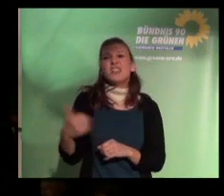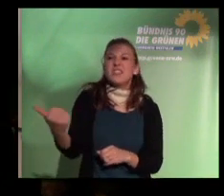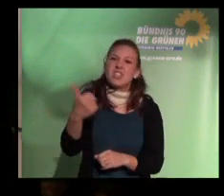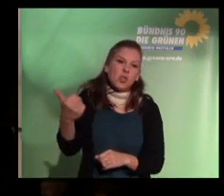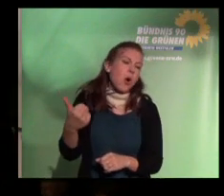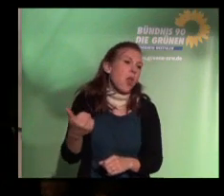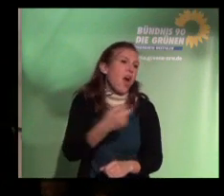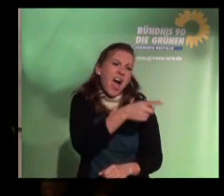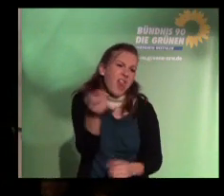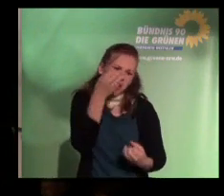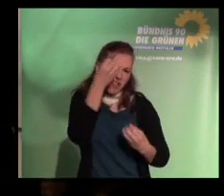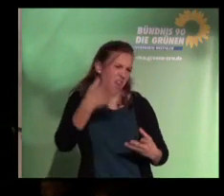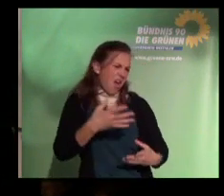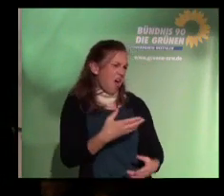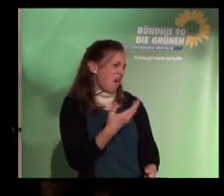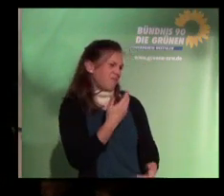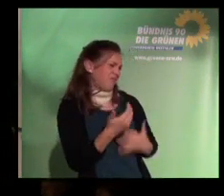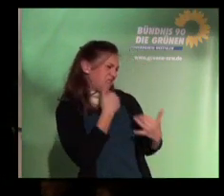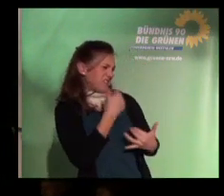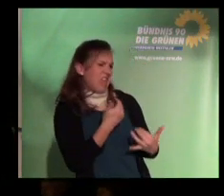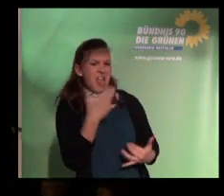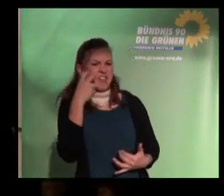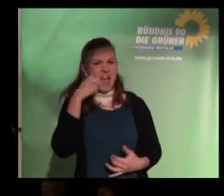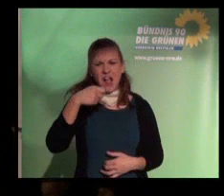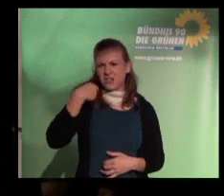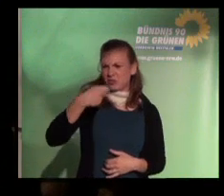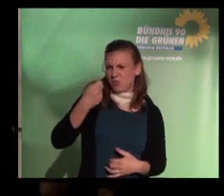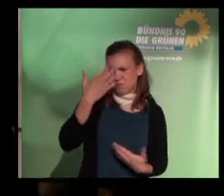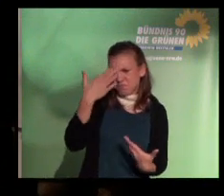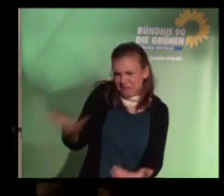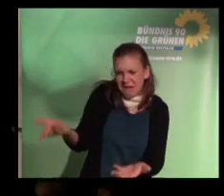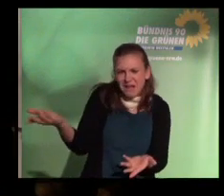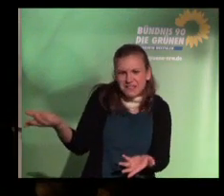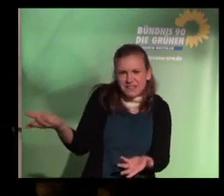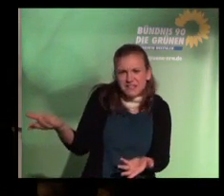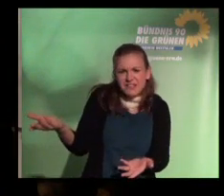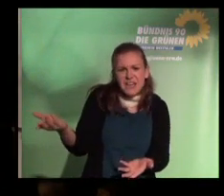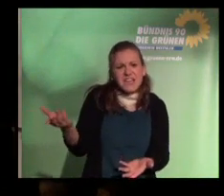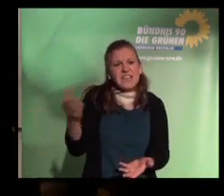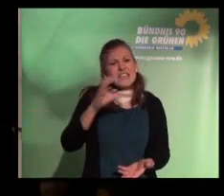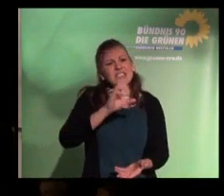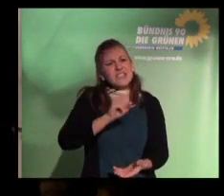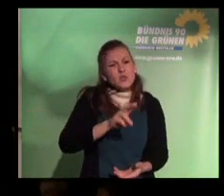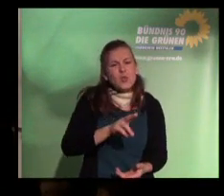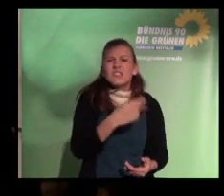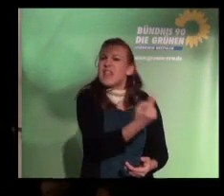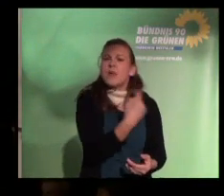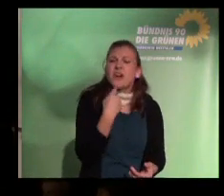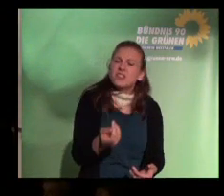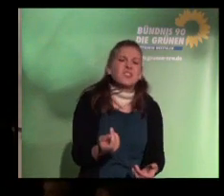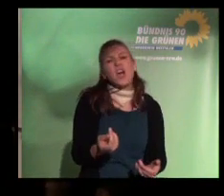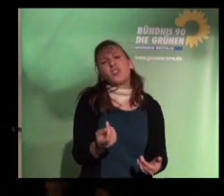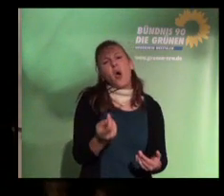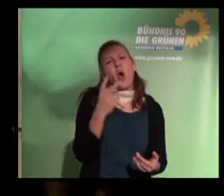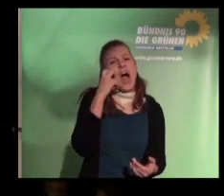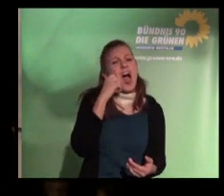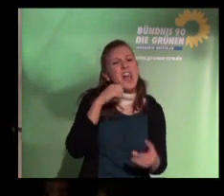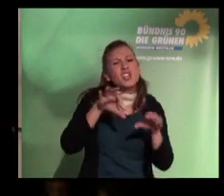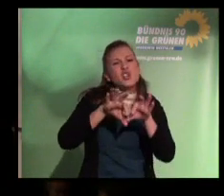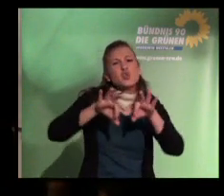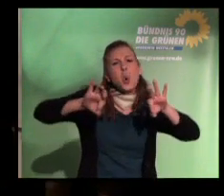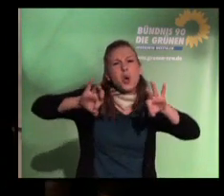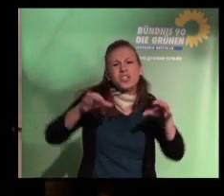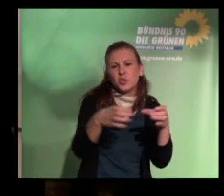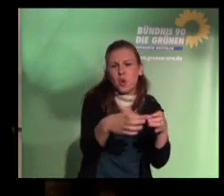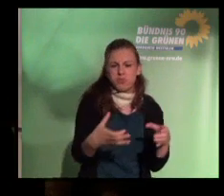doch. Ja, was erzählst du uns da? Das ist doch bekannt. Die CSU hat selber gesagt, das ist eine Gurkentruppe. Ja, was sollen wir dazu dann